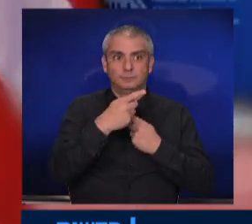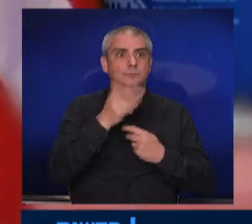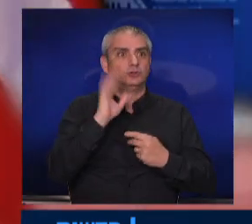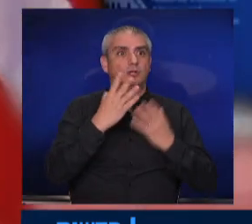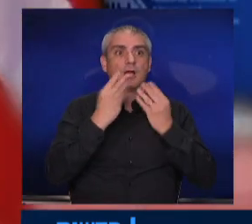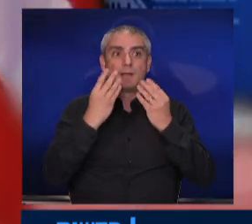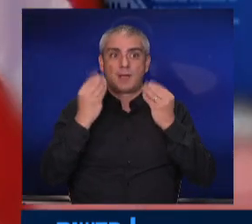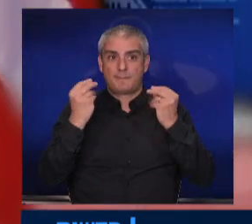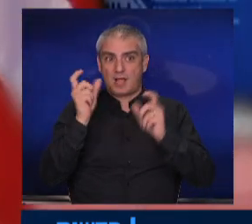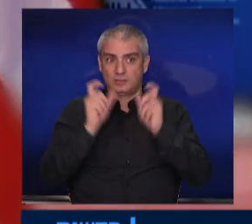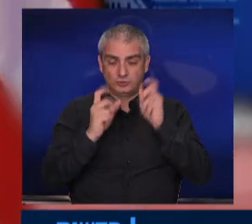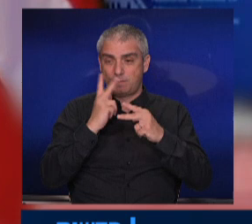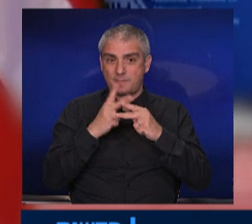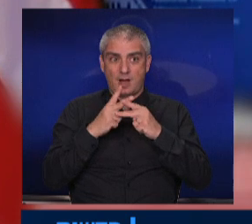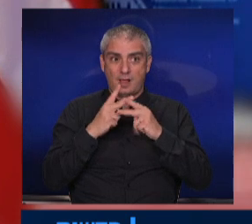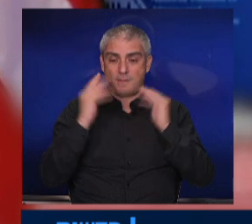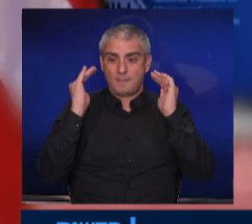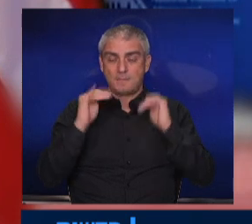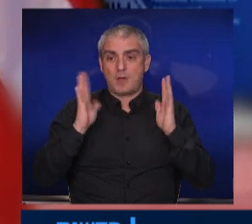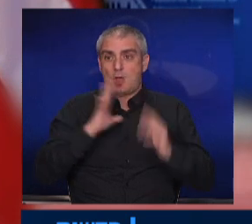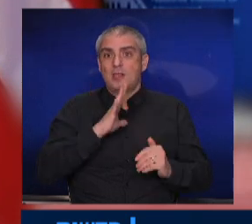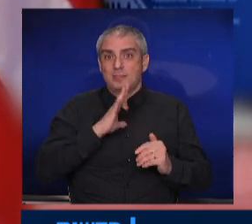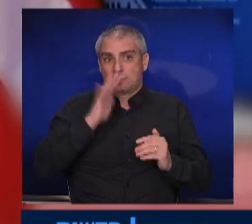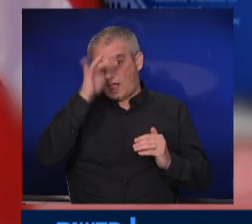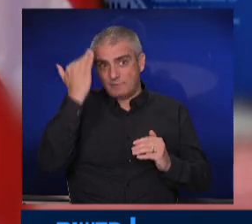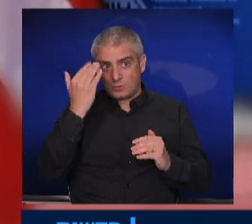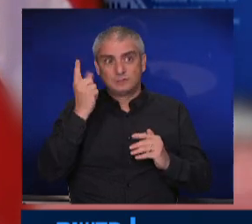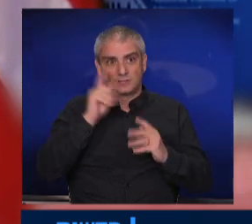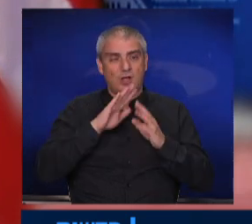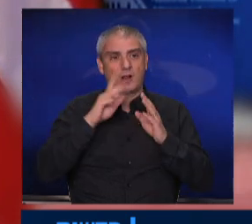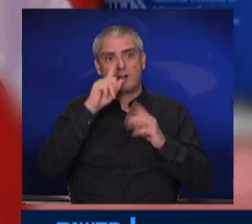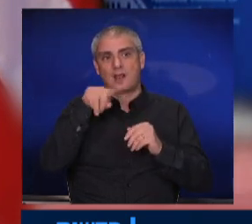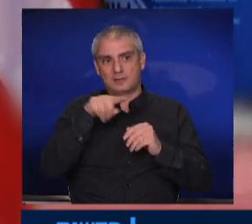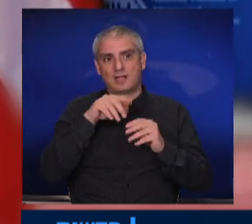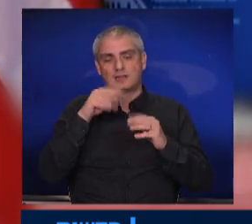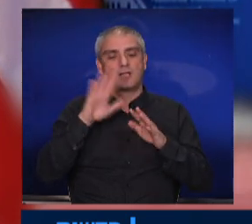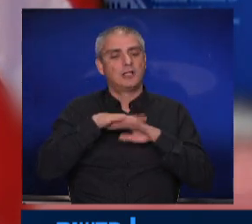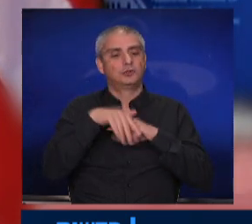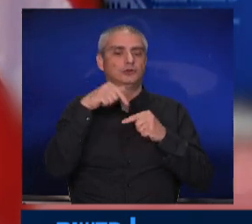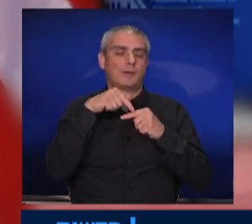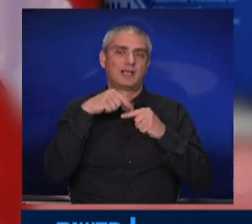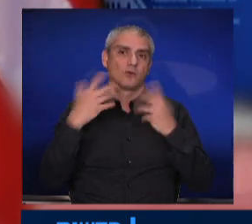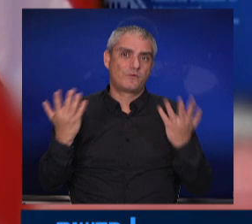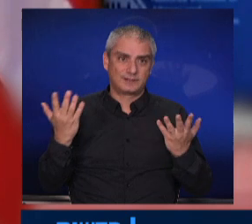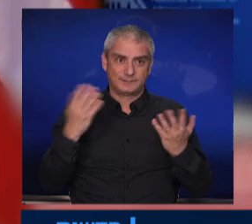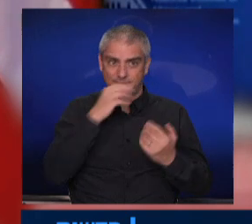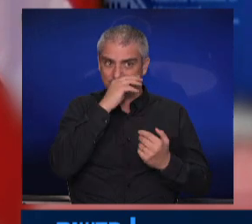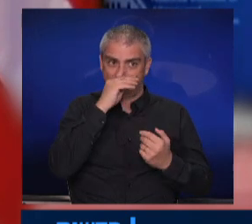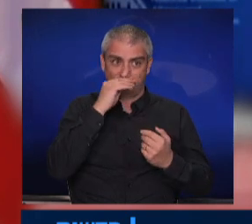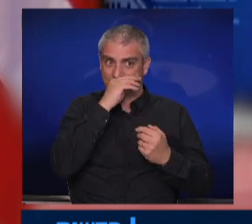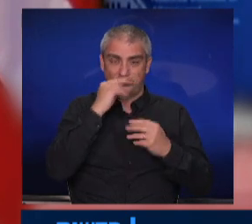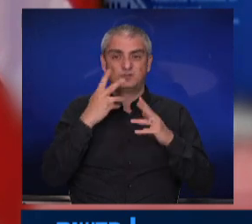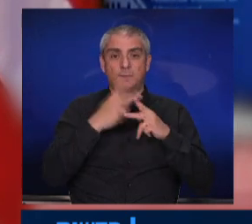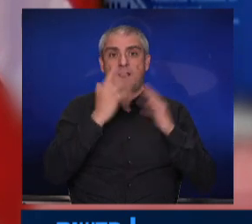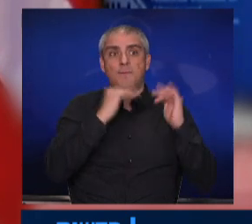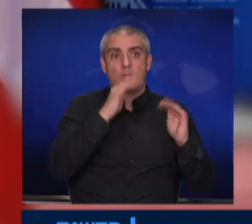many, many more people with a less level of severity, that might kind of neutralize the positive effect of having less